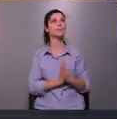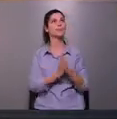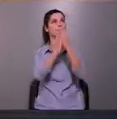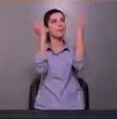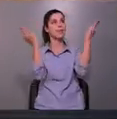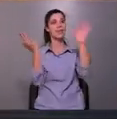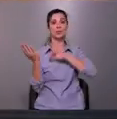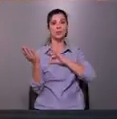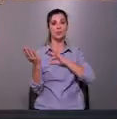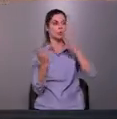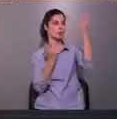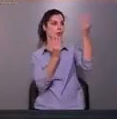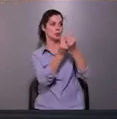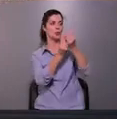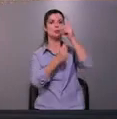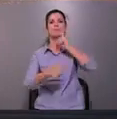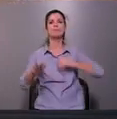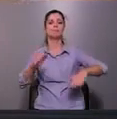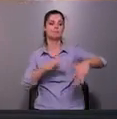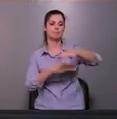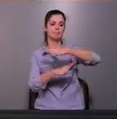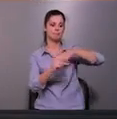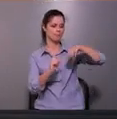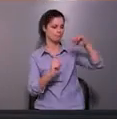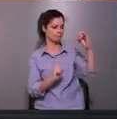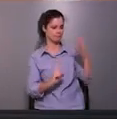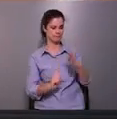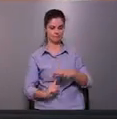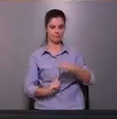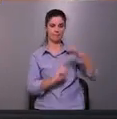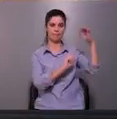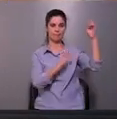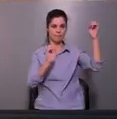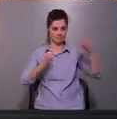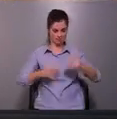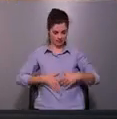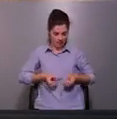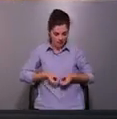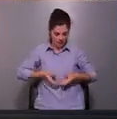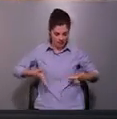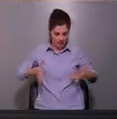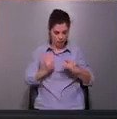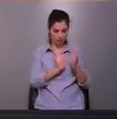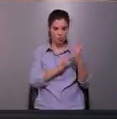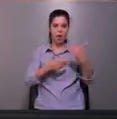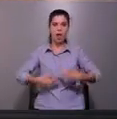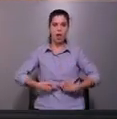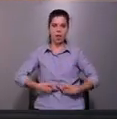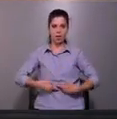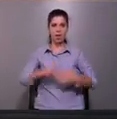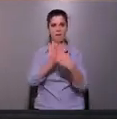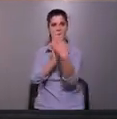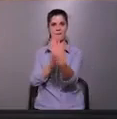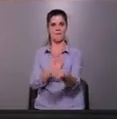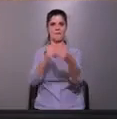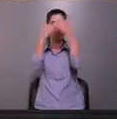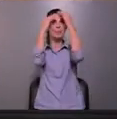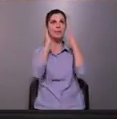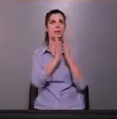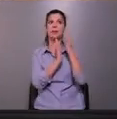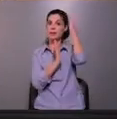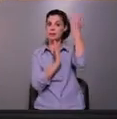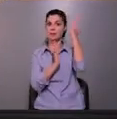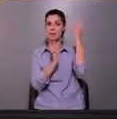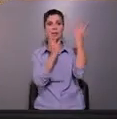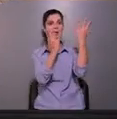grazia, il Signore è con te. Tu sei benedetta fra le donne, e benedetto è il frutto del tuo seno, Gesù. Santa